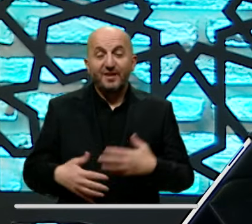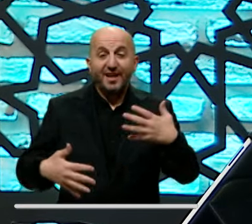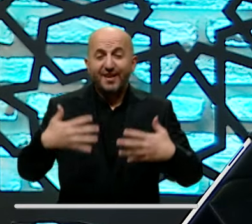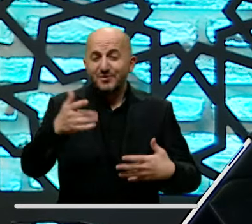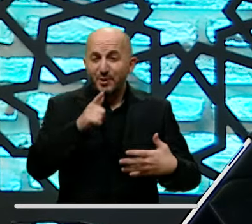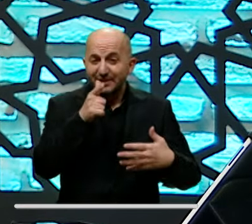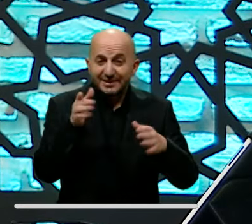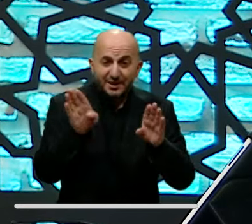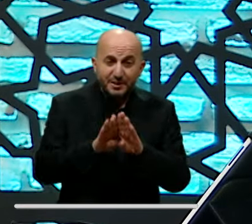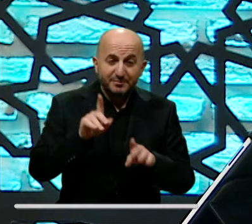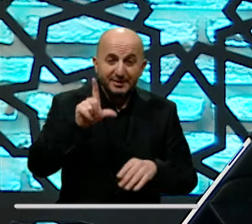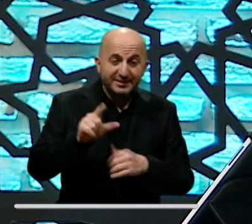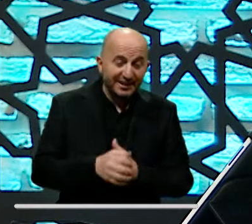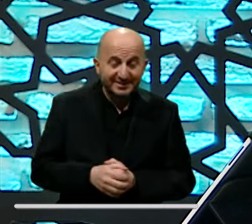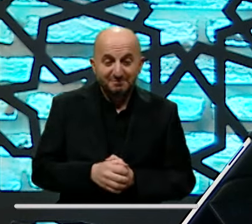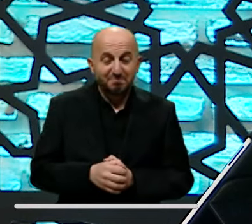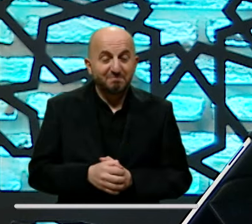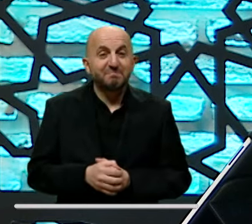kapatmanız lazım Remzi